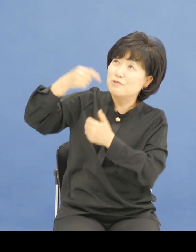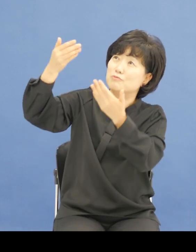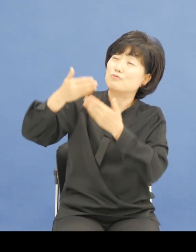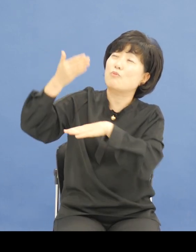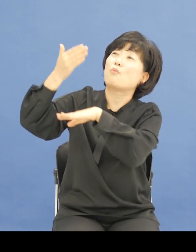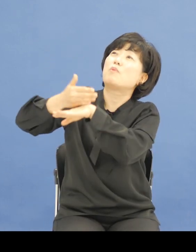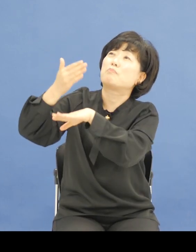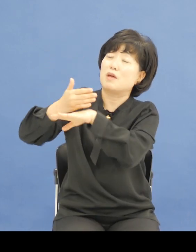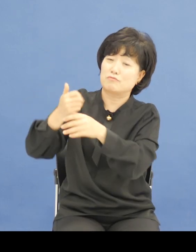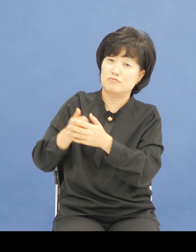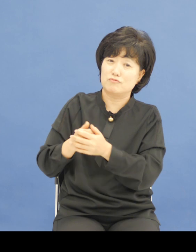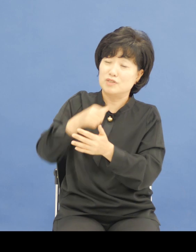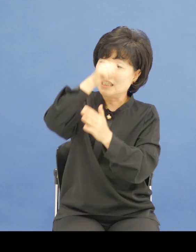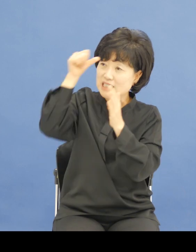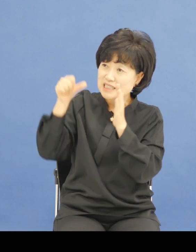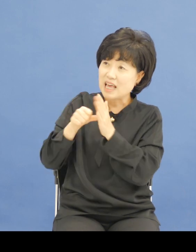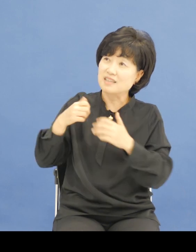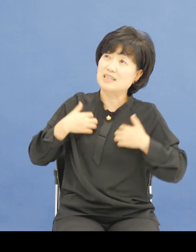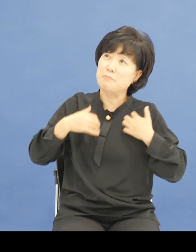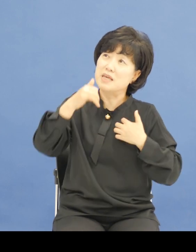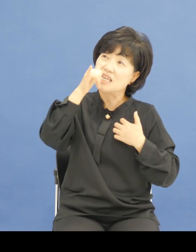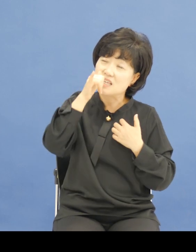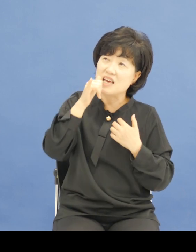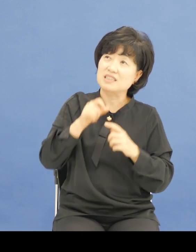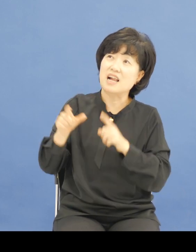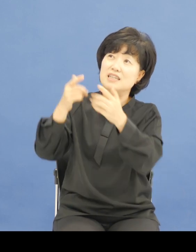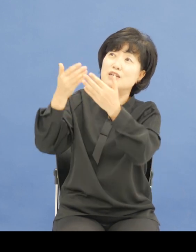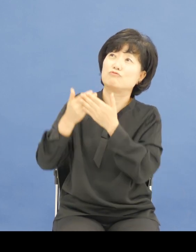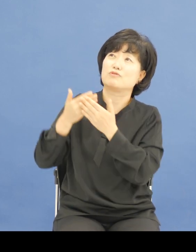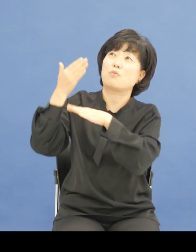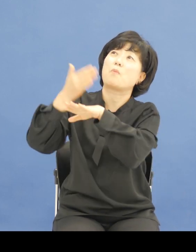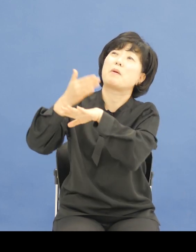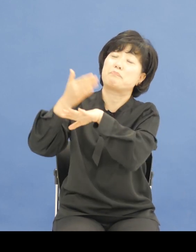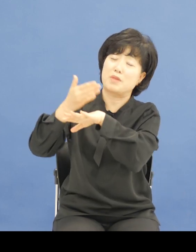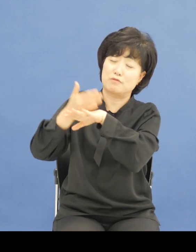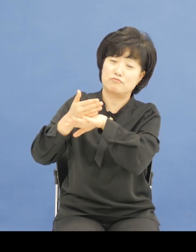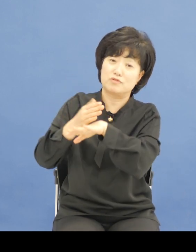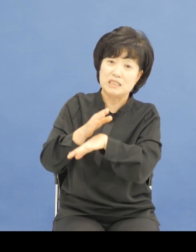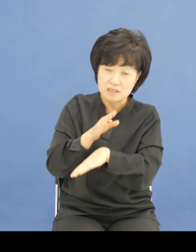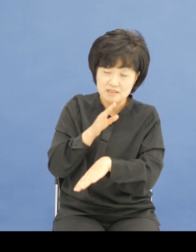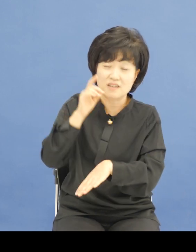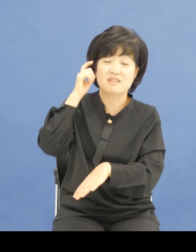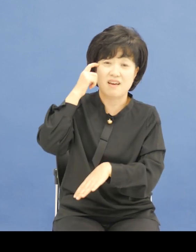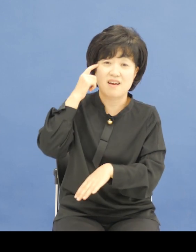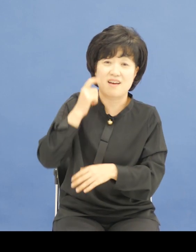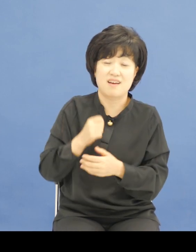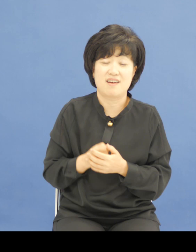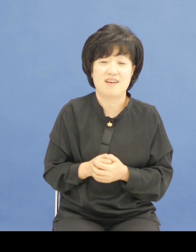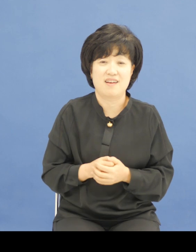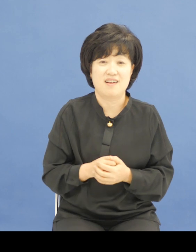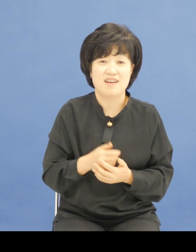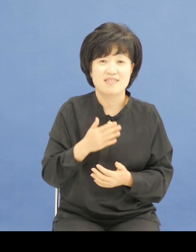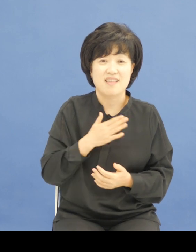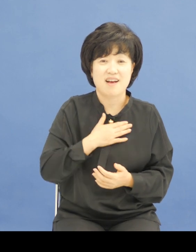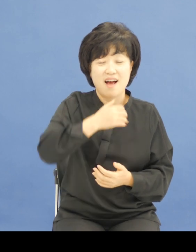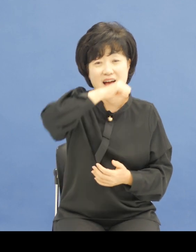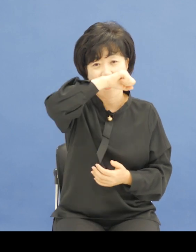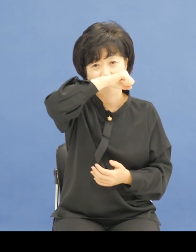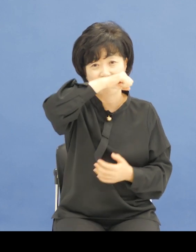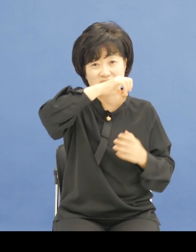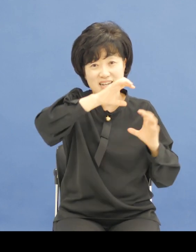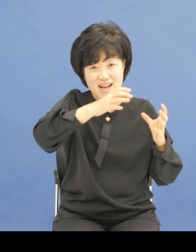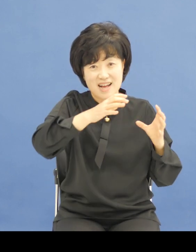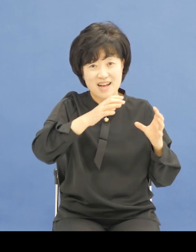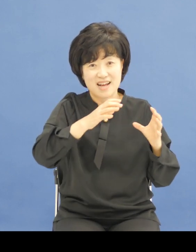살게 해줘서 고맙다고 내가 그럴 것 같은데. 그래요? 실제 그런 생각이 들어요. 제가 아프리카